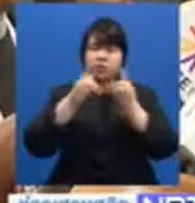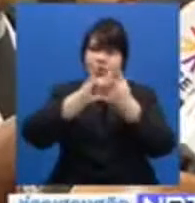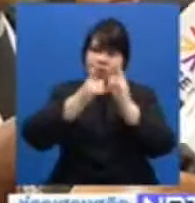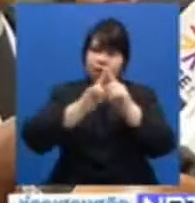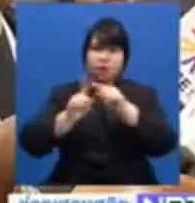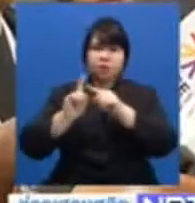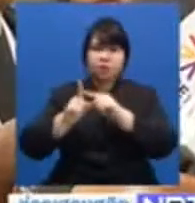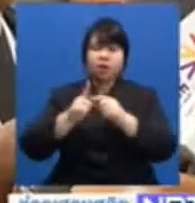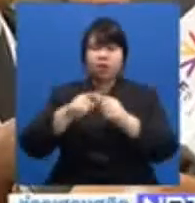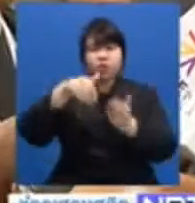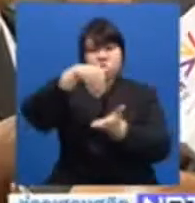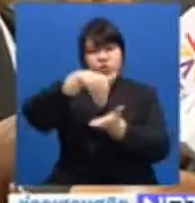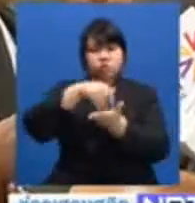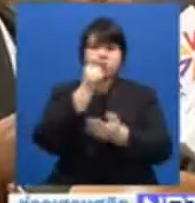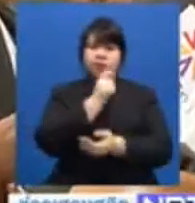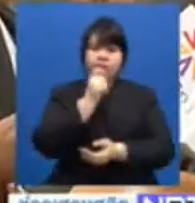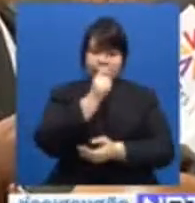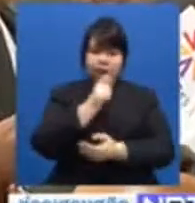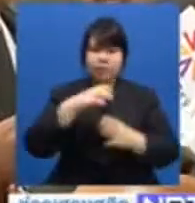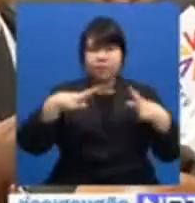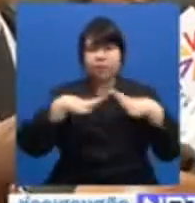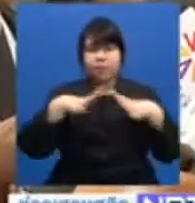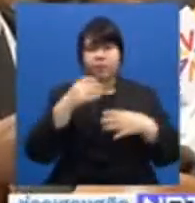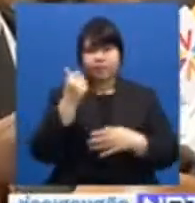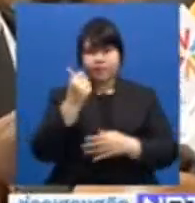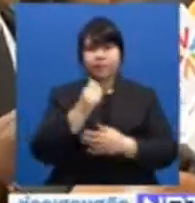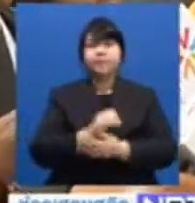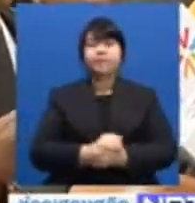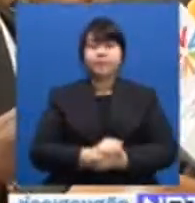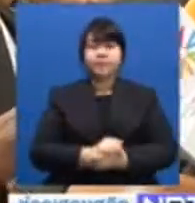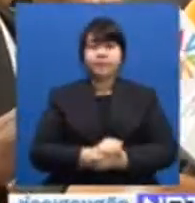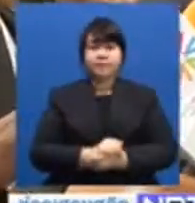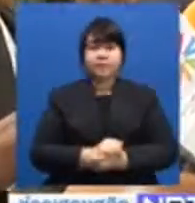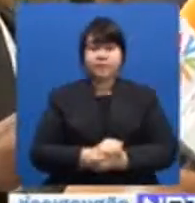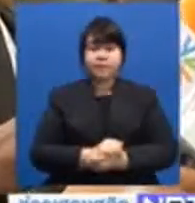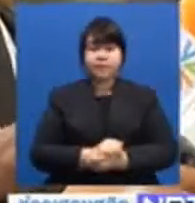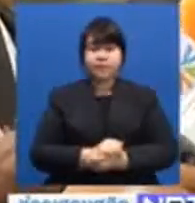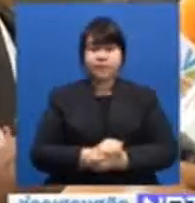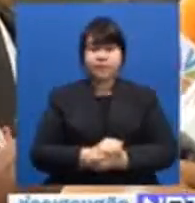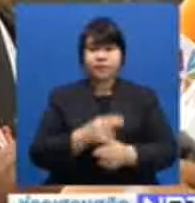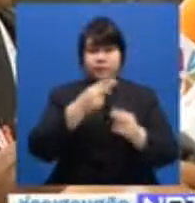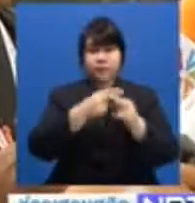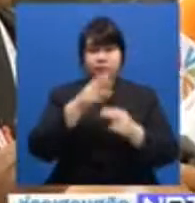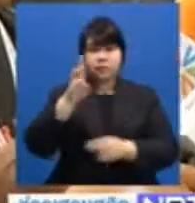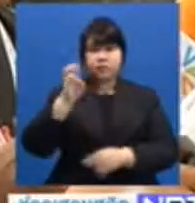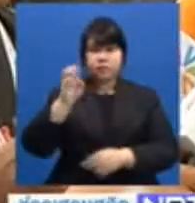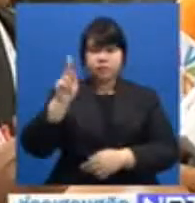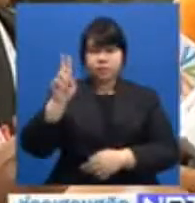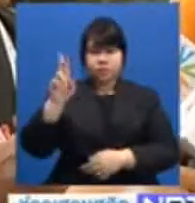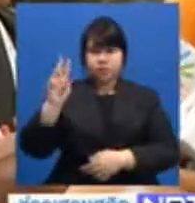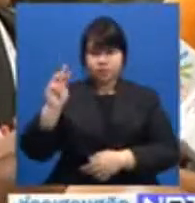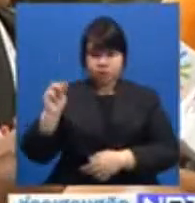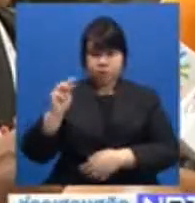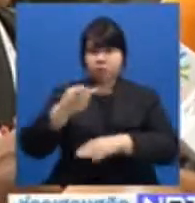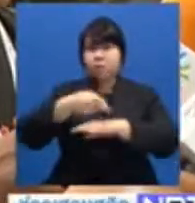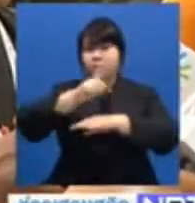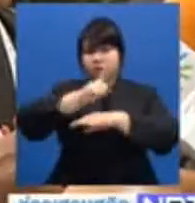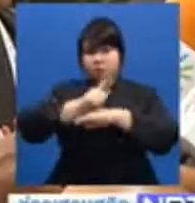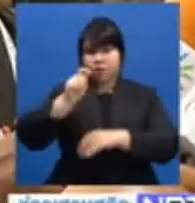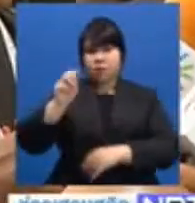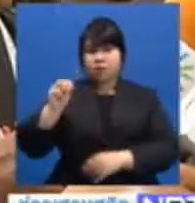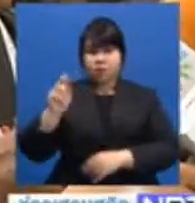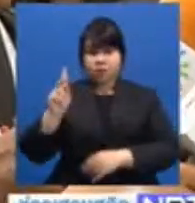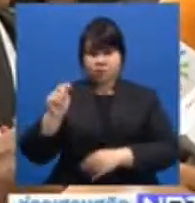ศูนย์อาหารพื้นที่ถ้าผ่อนค่ะขณะที่นายวิกรมกรมดิษฐ์ประธานกรรมการอมตะวีเอ็น